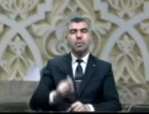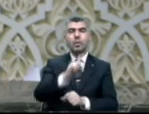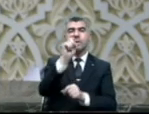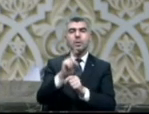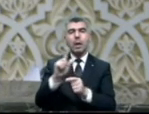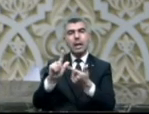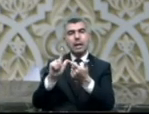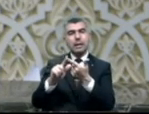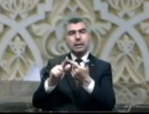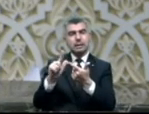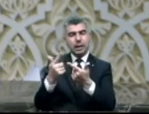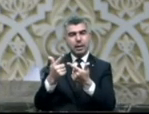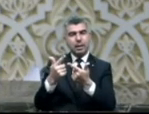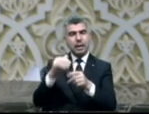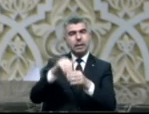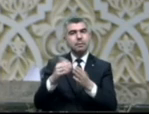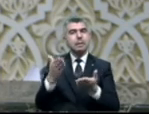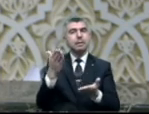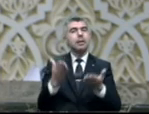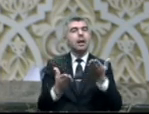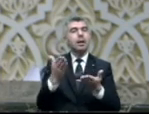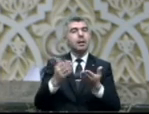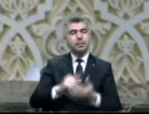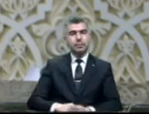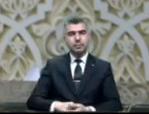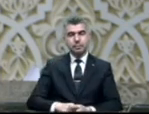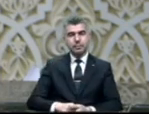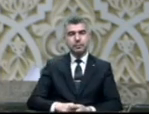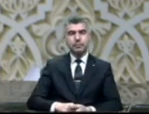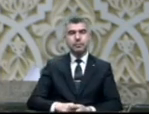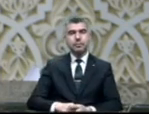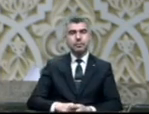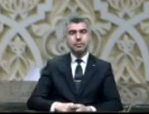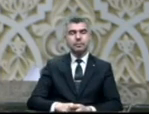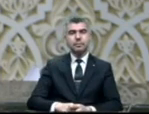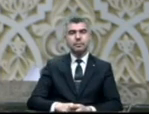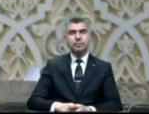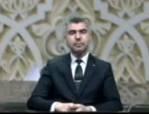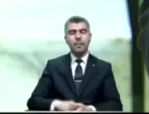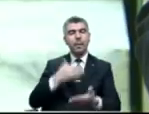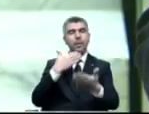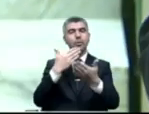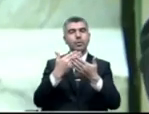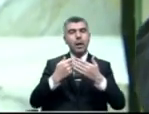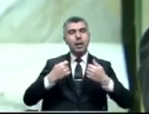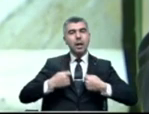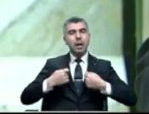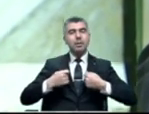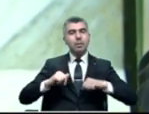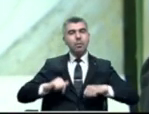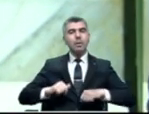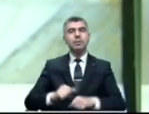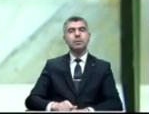السؤال الثاني في نفس الموضوع لفريق الاستقلال الوحدة والتعادلية، تفضلوا السي عبد السلام. السيد الرئيس المحترم، تفضلوا. شكرا سيد الرئيس، سيد